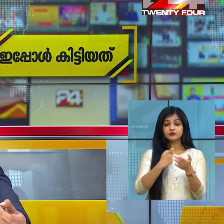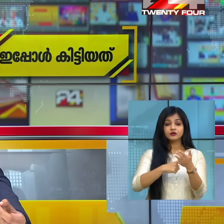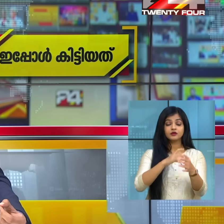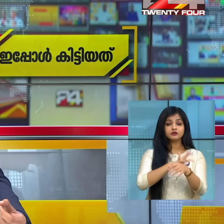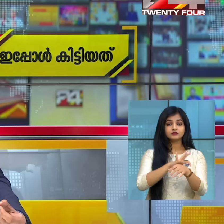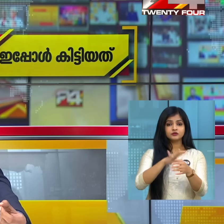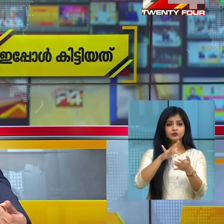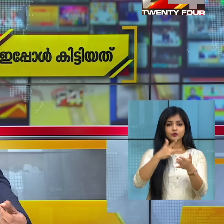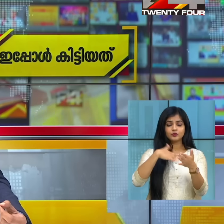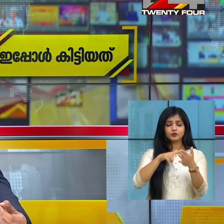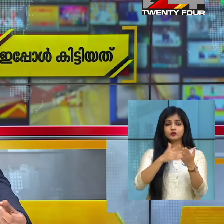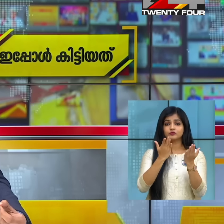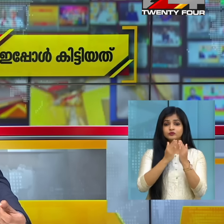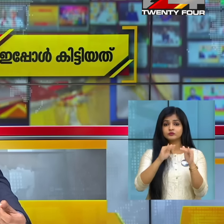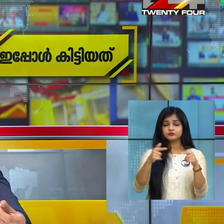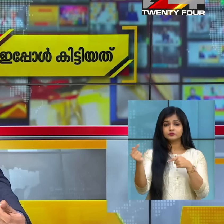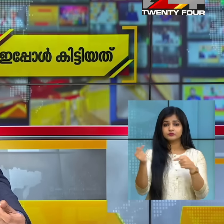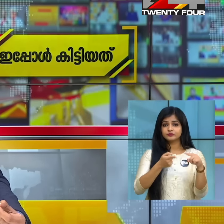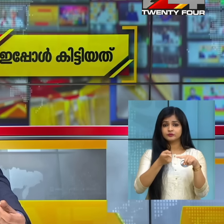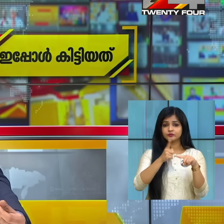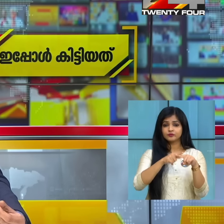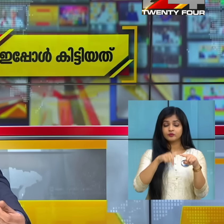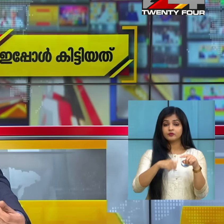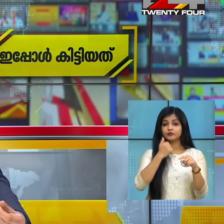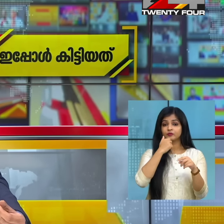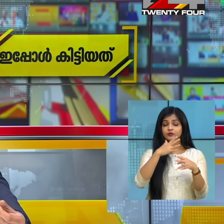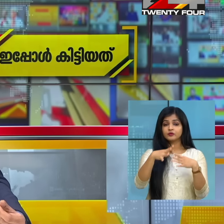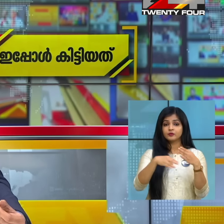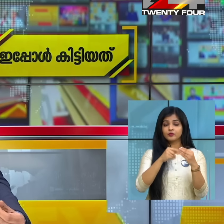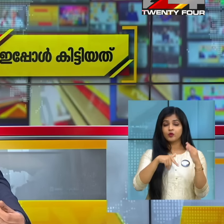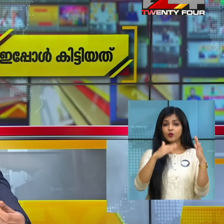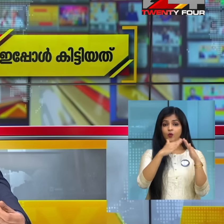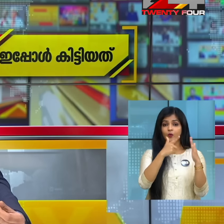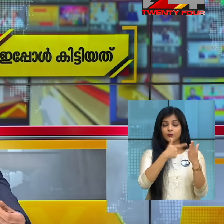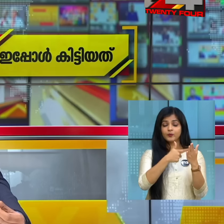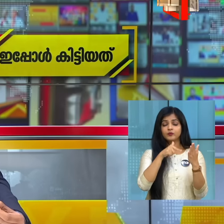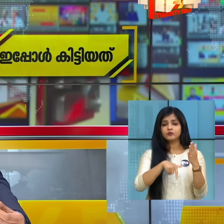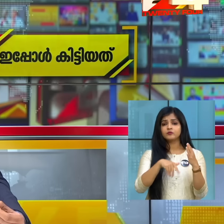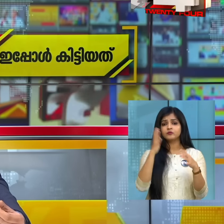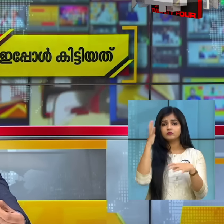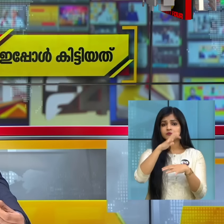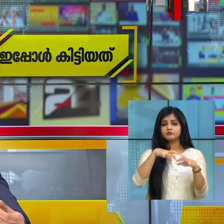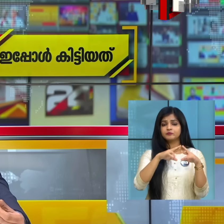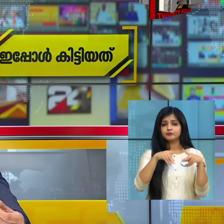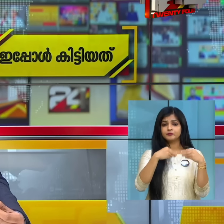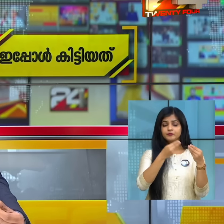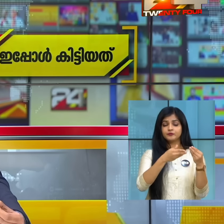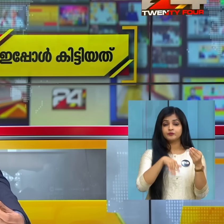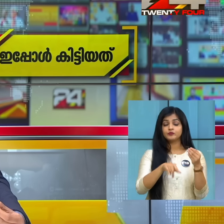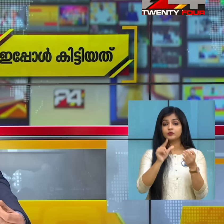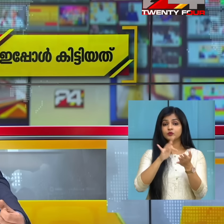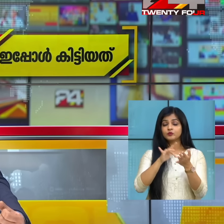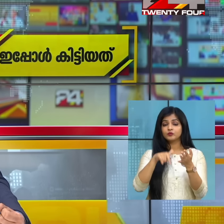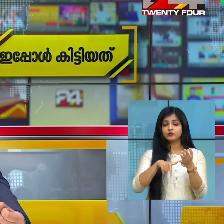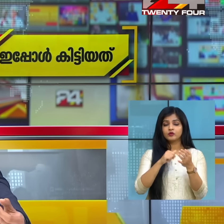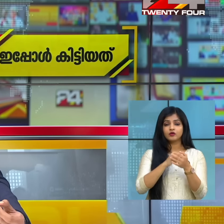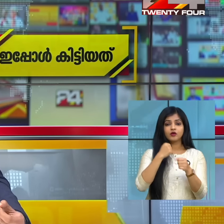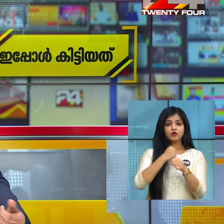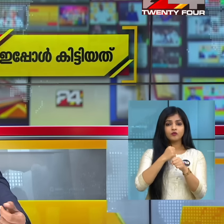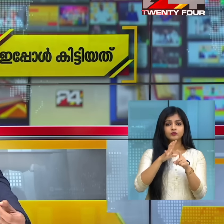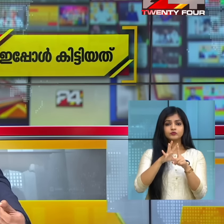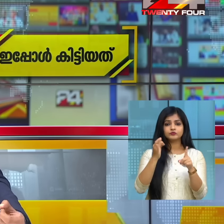രാജസ്ഥാനിൽ വിദ്യാർത്ഥികൾ തമ്മിലുണ്ടായ സംഘർഷത്തിന് പിന്നാലെ പ്രതിയായ വിദ്യാർത്ഥിയുടെ വീട് ബുൾഡോസർ ഉപയോഗിച്ച് തകർത്തു. ഉദയ്പൂർ ജില്ലാ ഭരണകൂടത്തിന്റേതാണ് നടപടി. വിനീത വീജ് ചേരുന്നു.